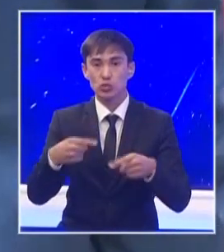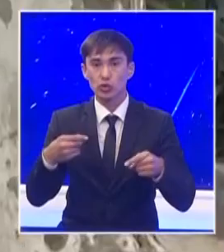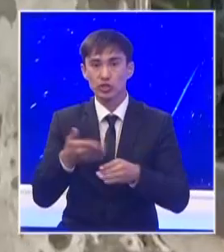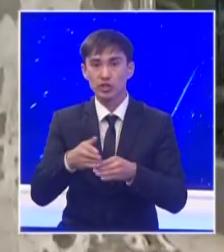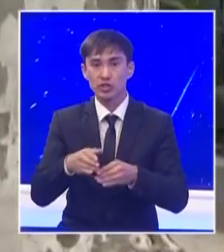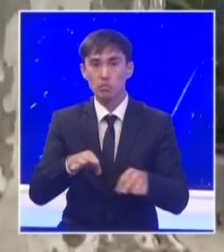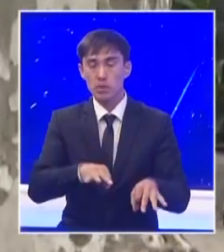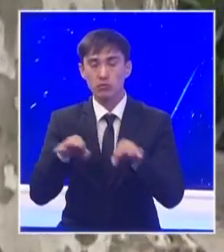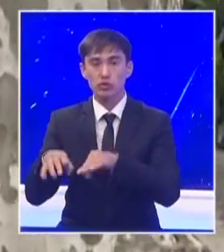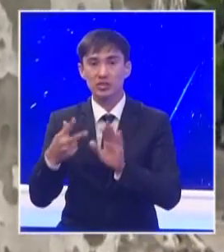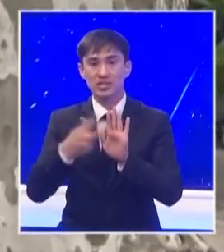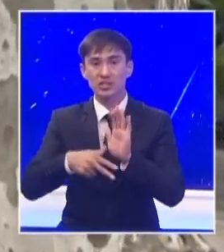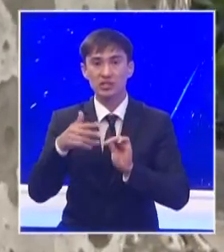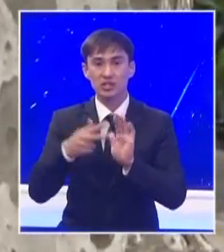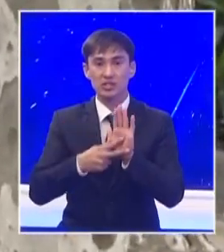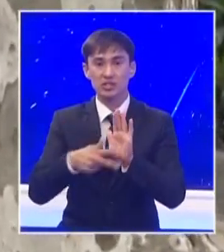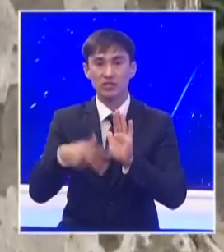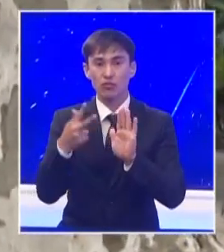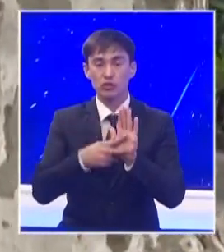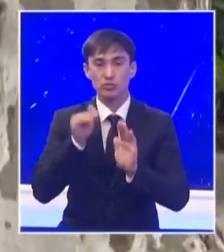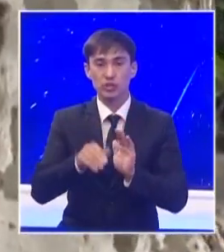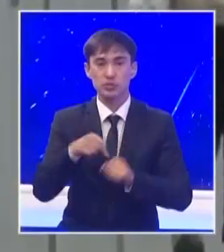тысяч медицинских работников.